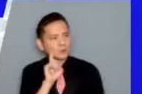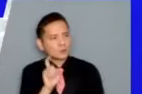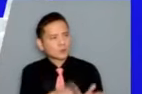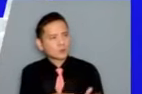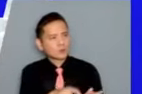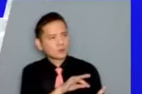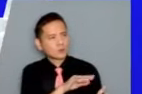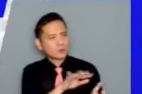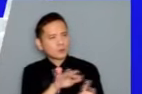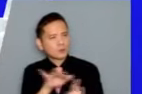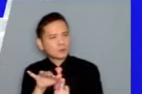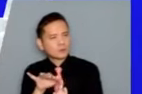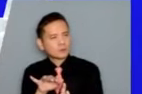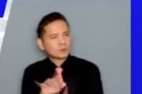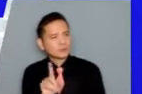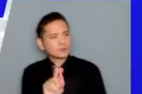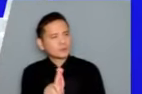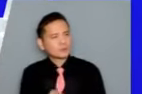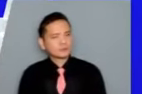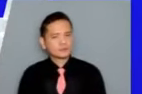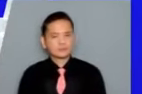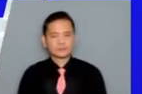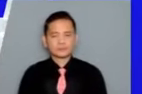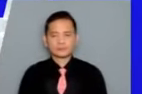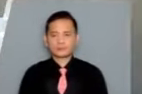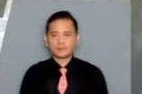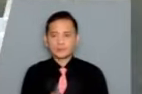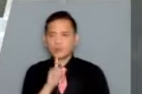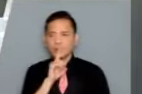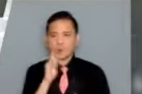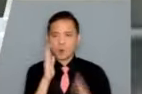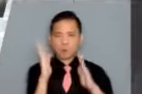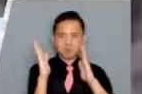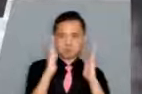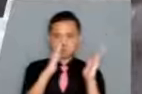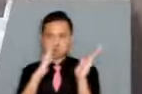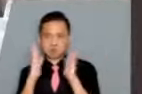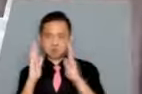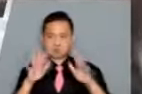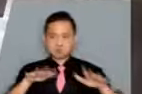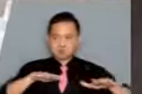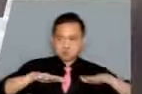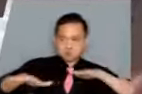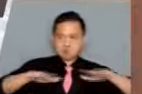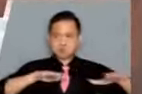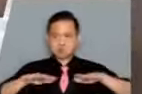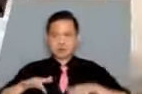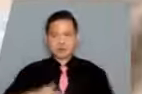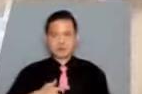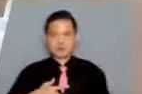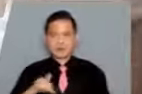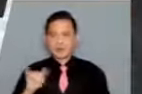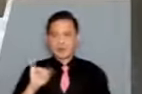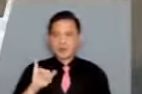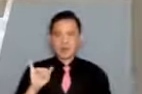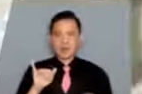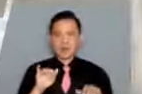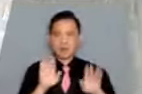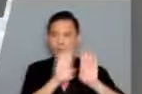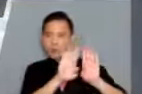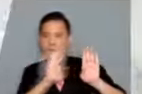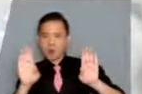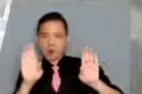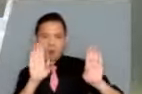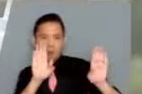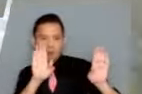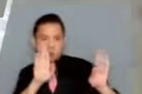pagyanig? Sobra po. As in, feeling ko po anytime babagsak po yung kisame namin. Ganun feeling po